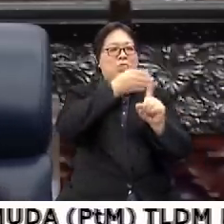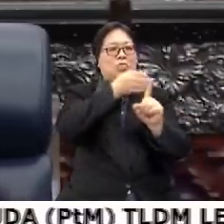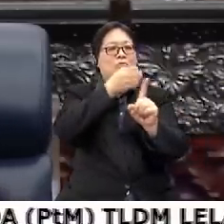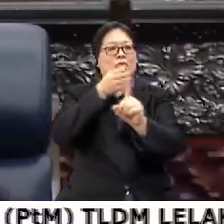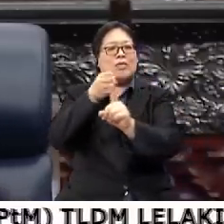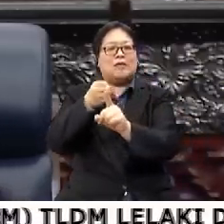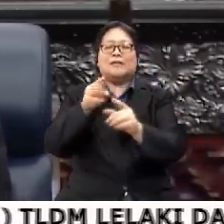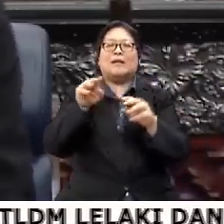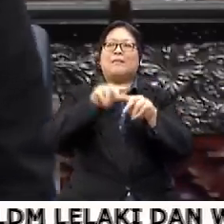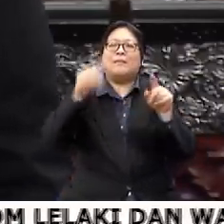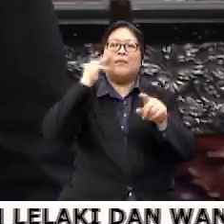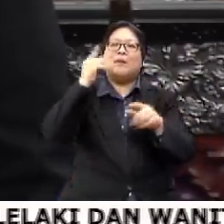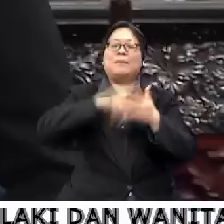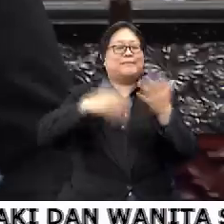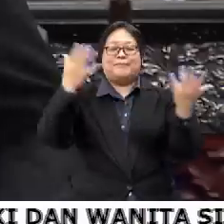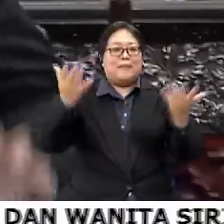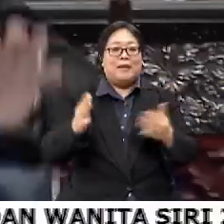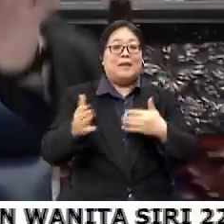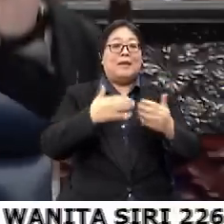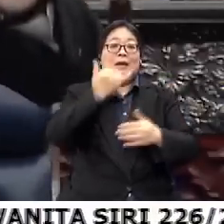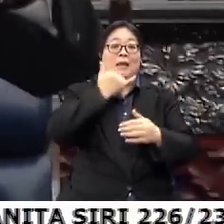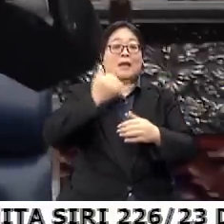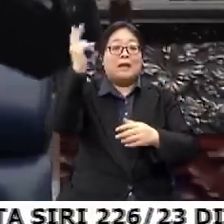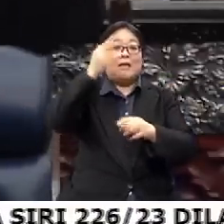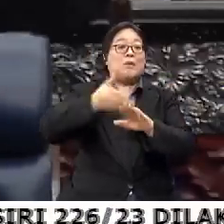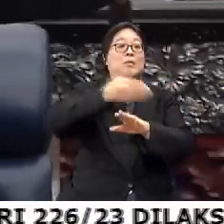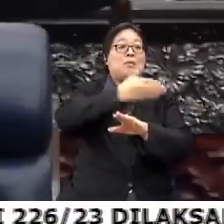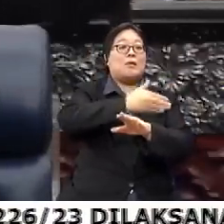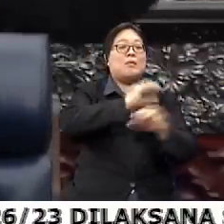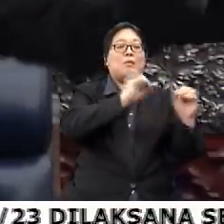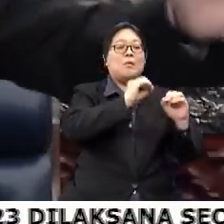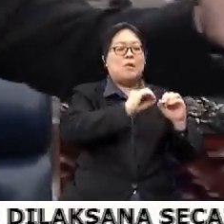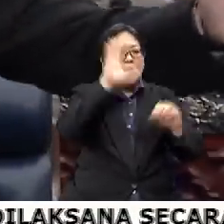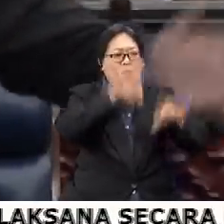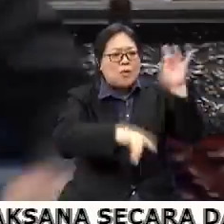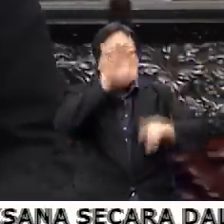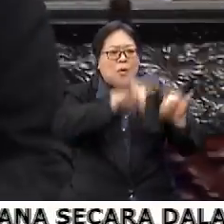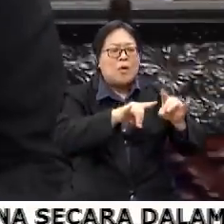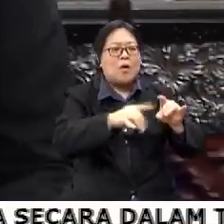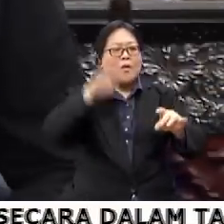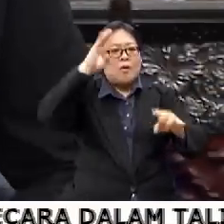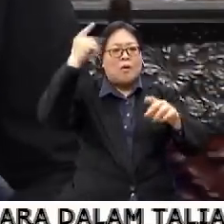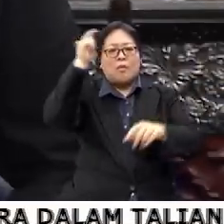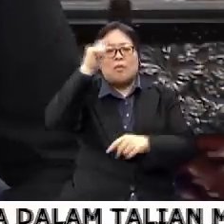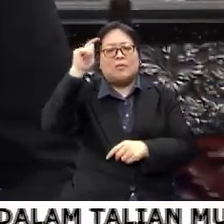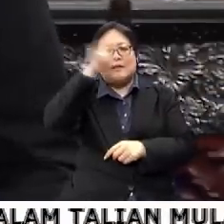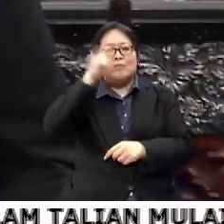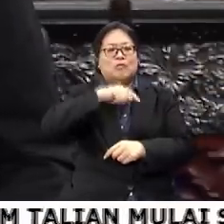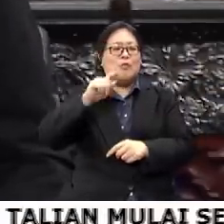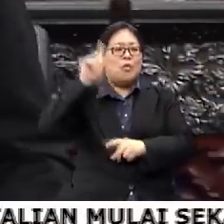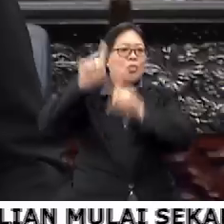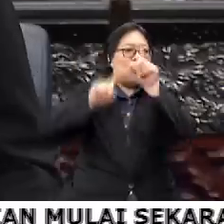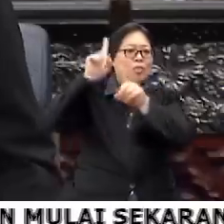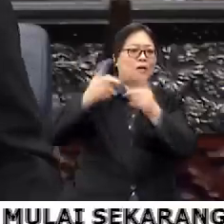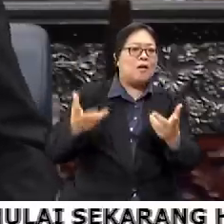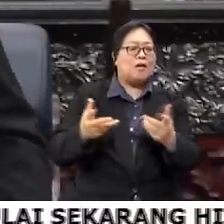tahu dalam bahasa Melayu apa. Kesalahan kerajaan dulu yang tak wujud dicari-cari tak ada kan. Melemparkan tuduhan